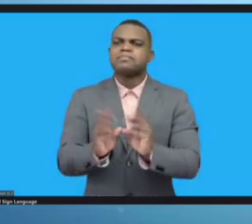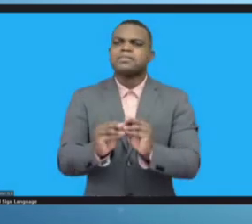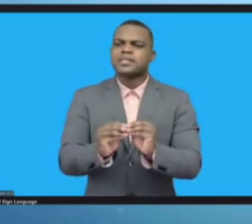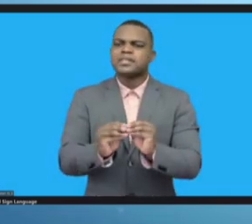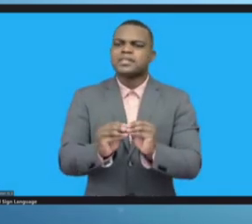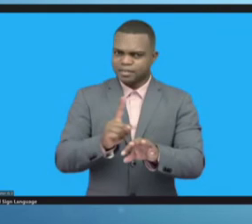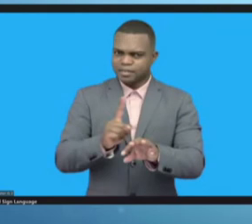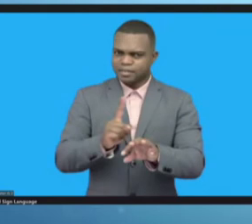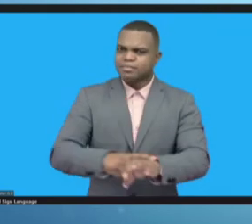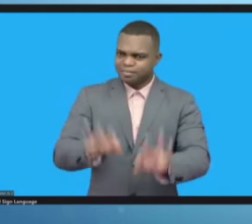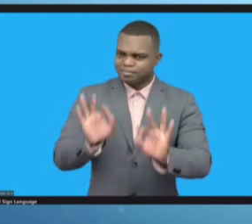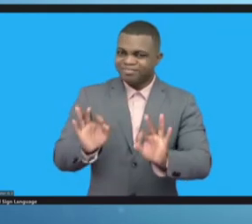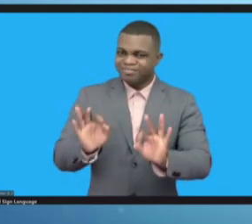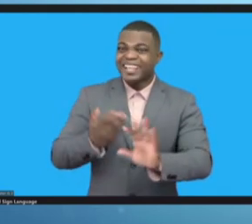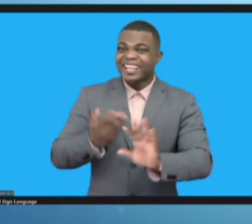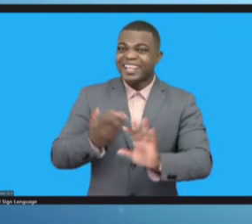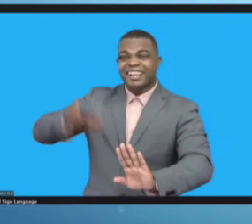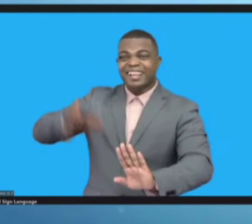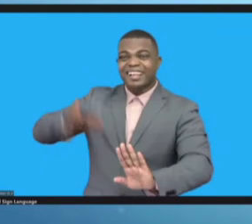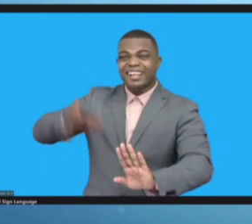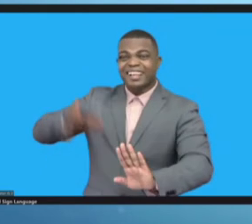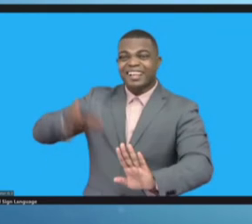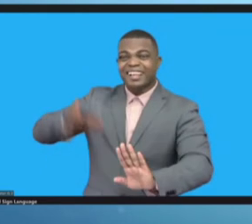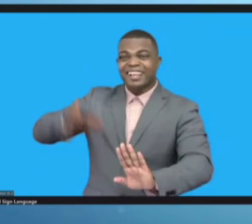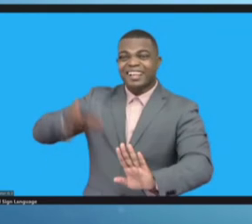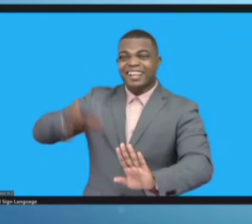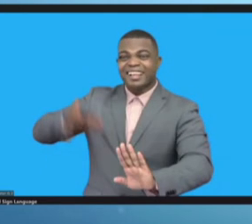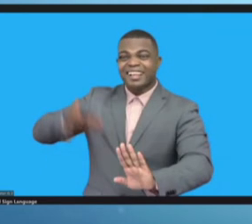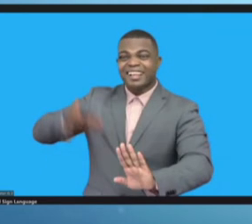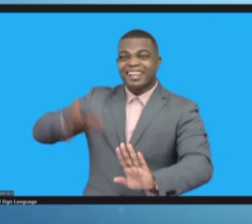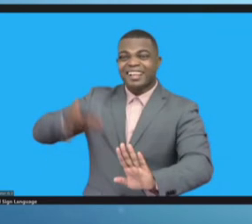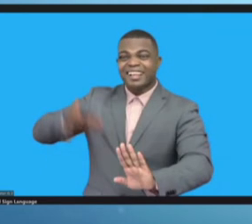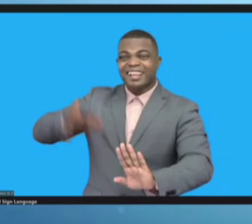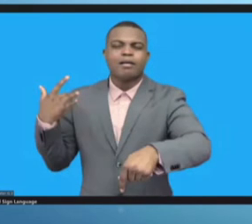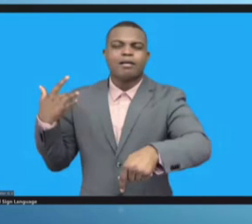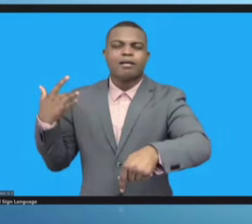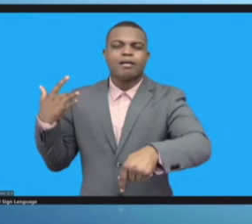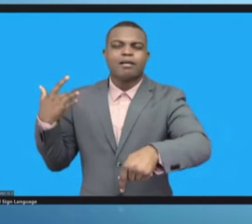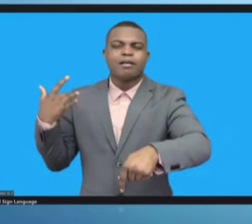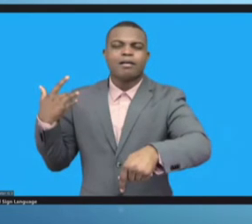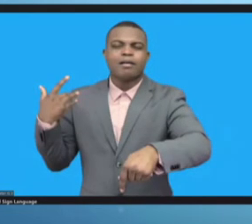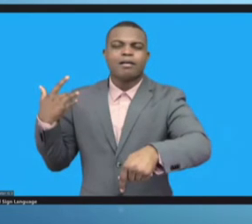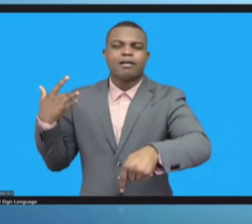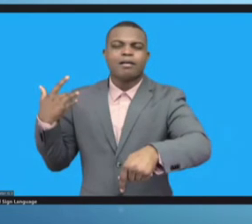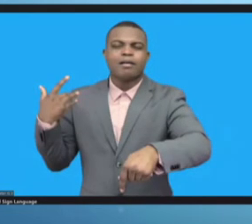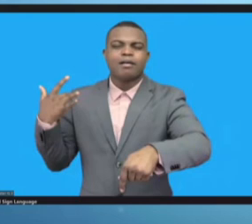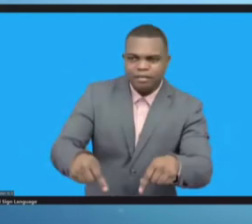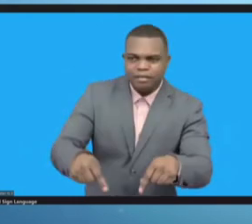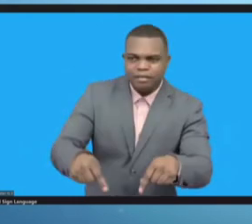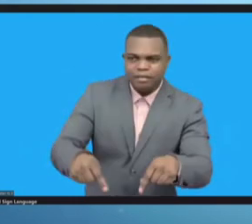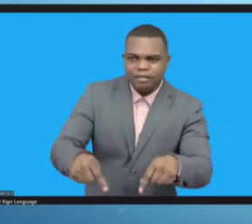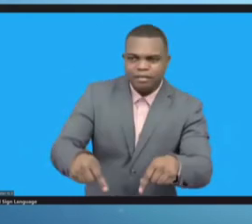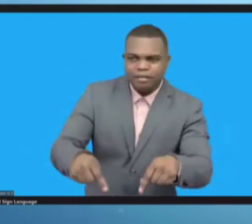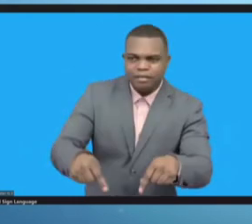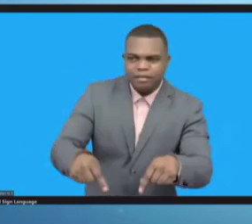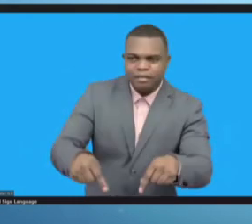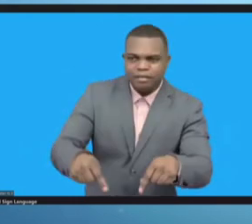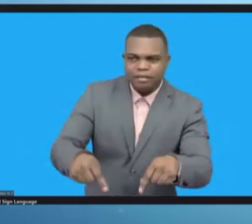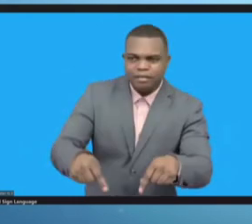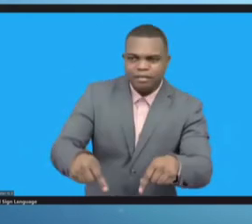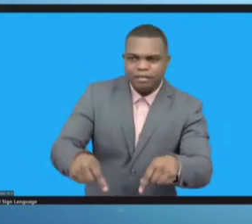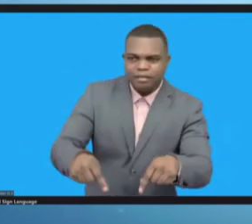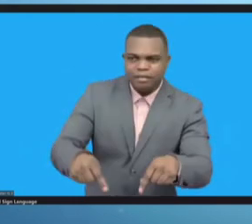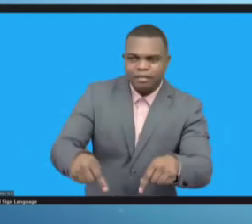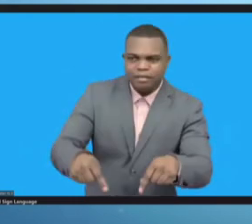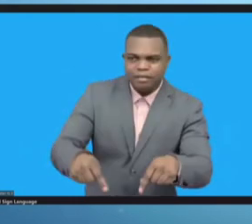les organisateurs, tout comme le pays hôte de ce forum. J'aimerais également remercier mes collègues au sein de la Commission économique pour